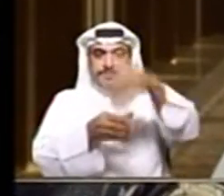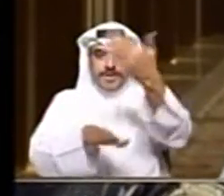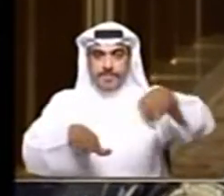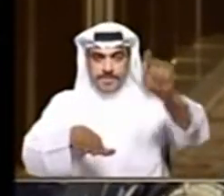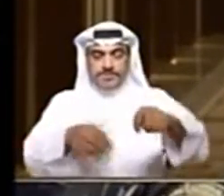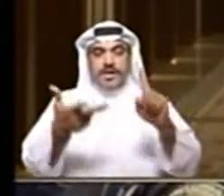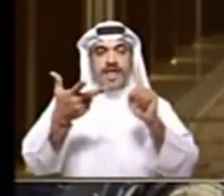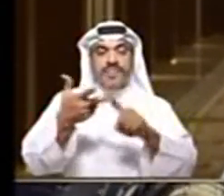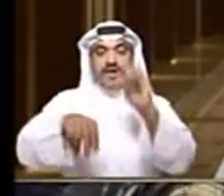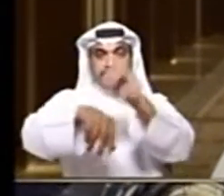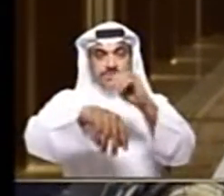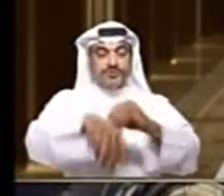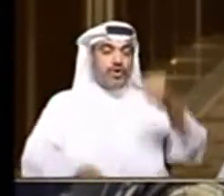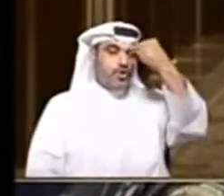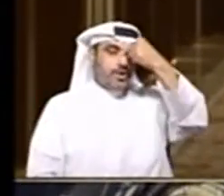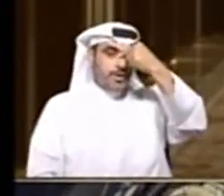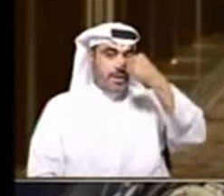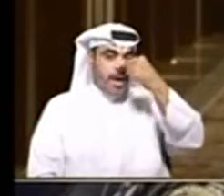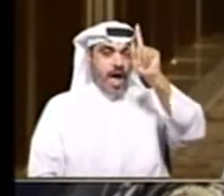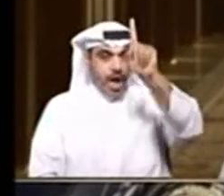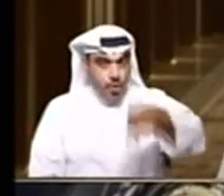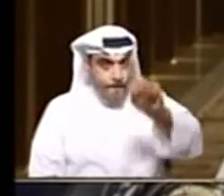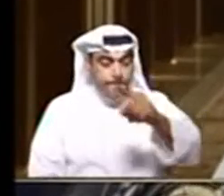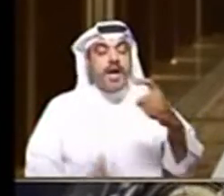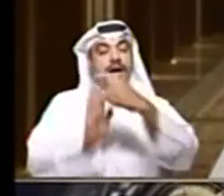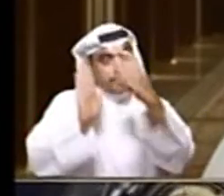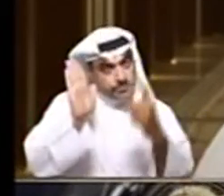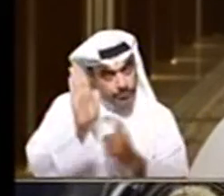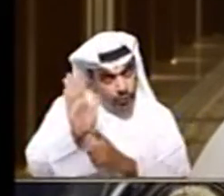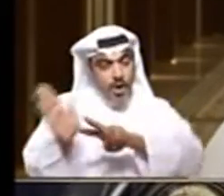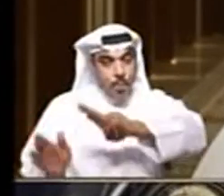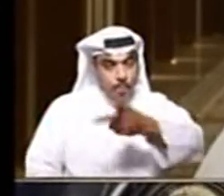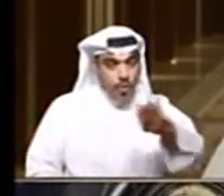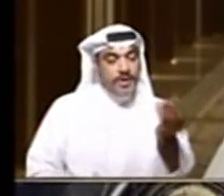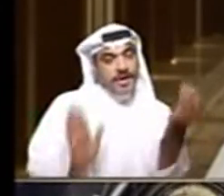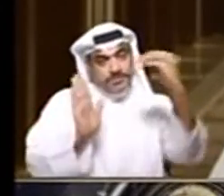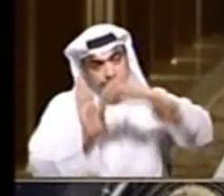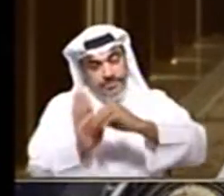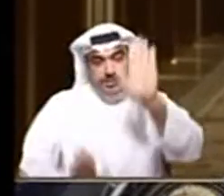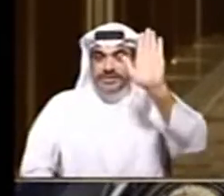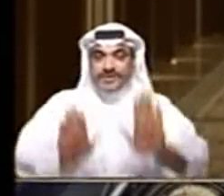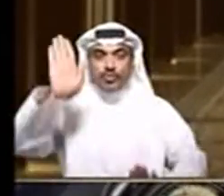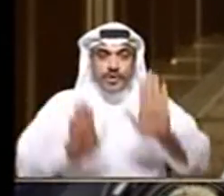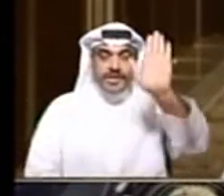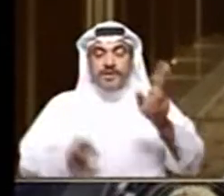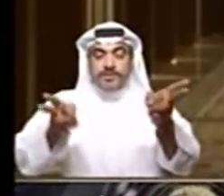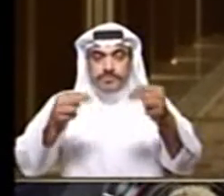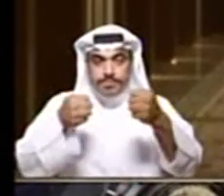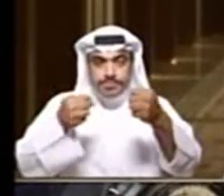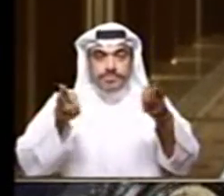دعوة أخرى يوم الخميس لمجموعة من القوانين الأخرى أو بعض القوانين التي